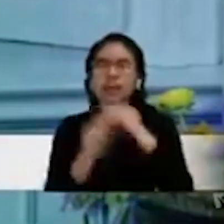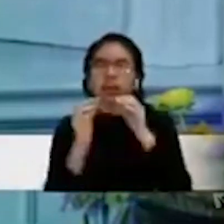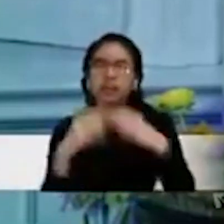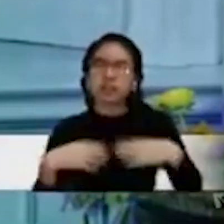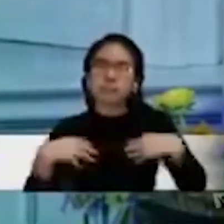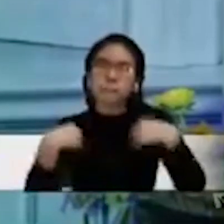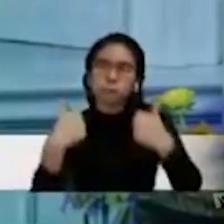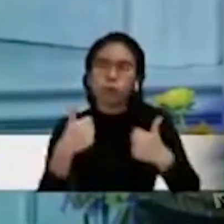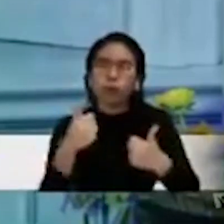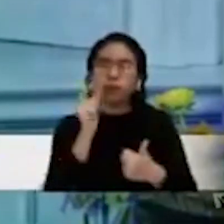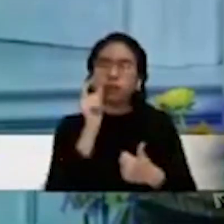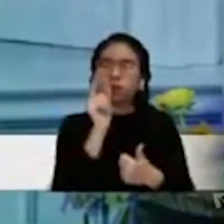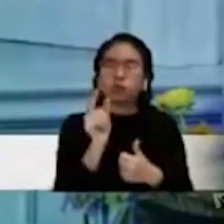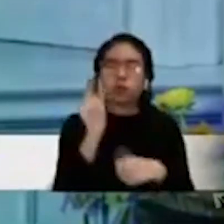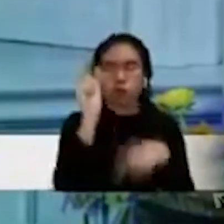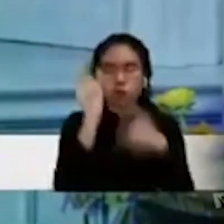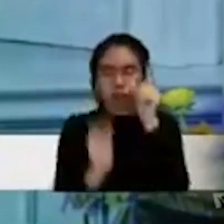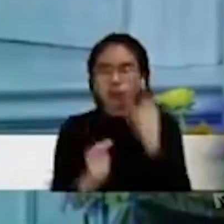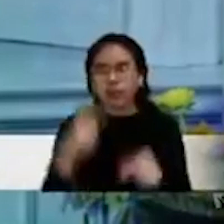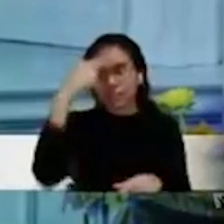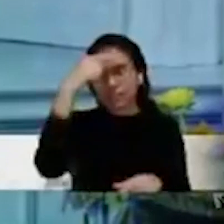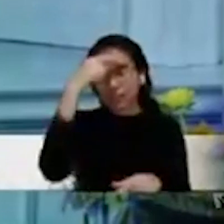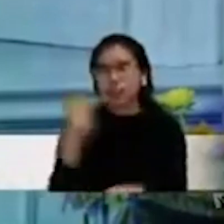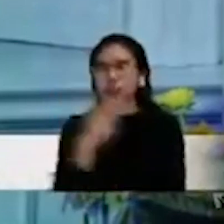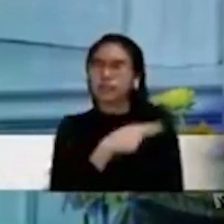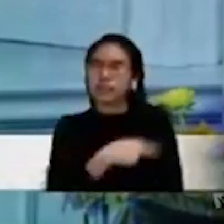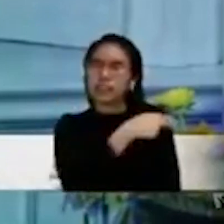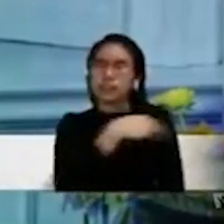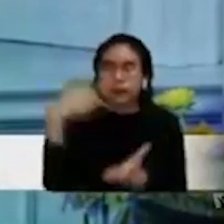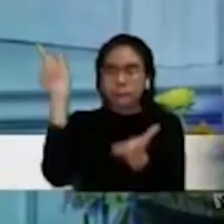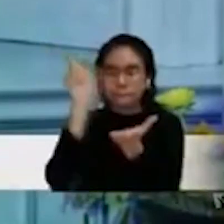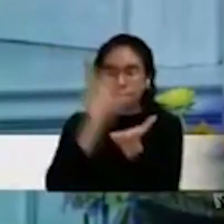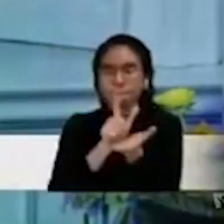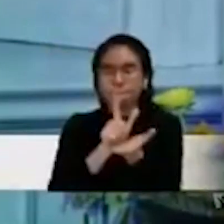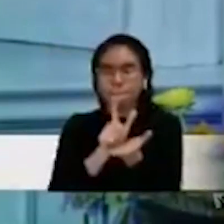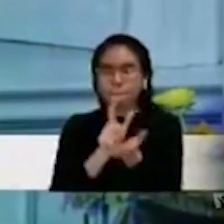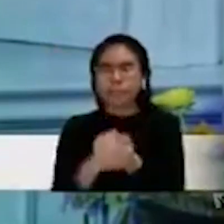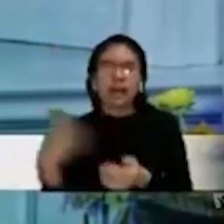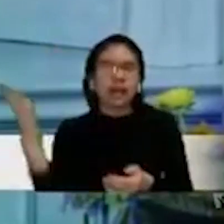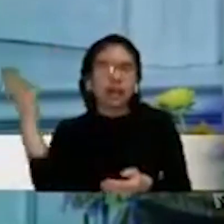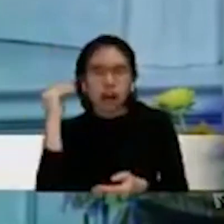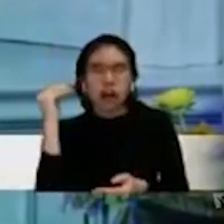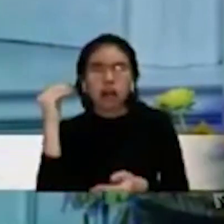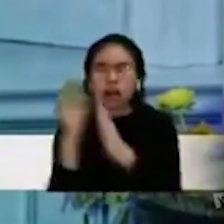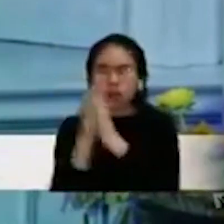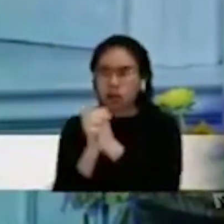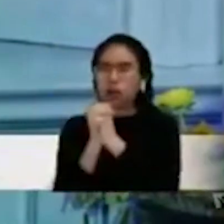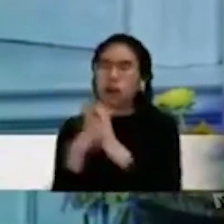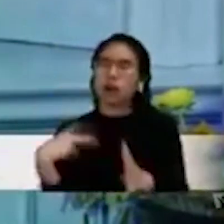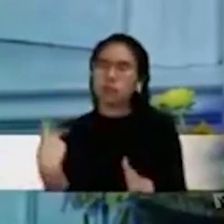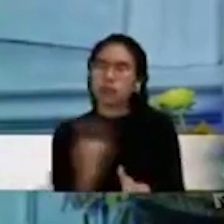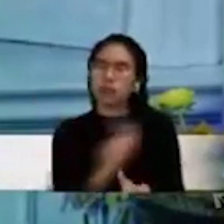ini. Dengarlah permohonan kami ya Bapa, karena kami menyerahkan semuanya hanya ke dalam tangan kasih